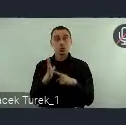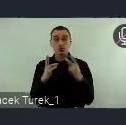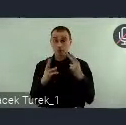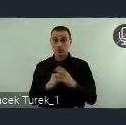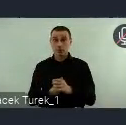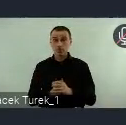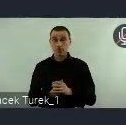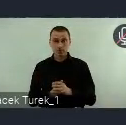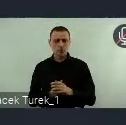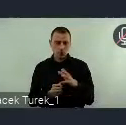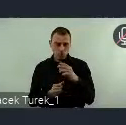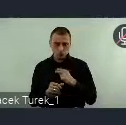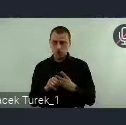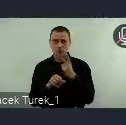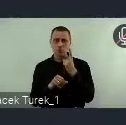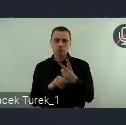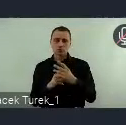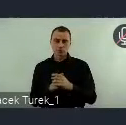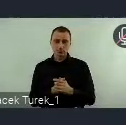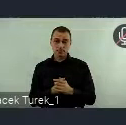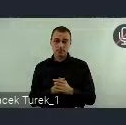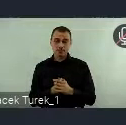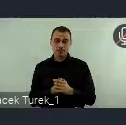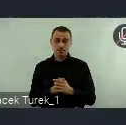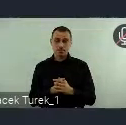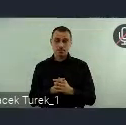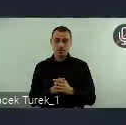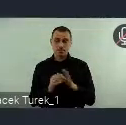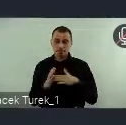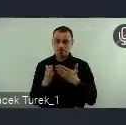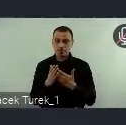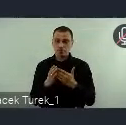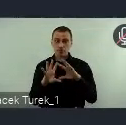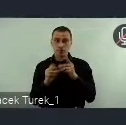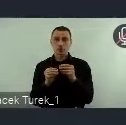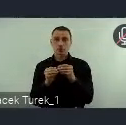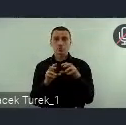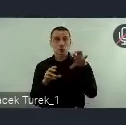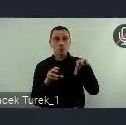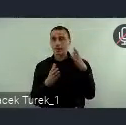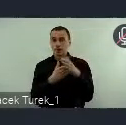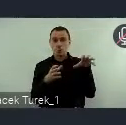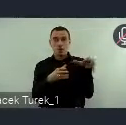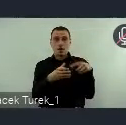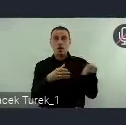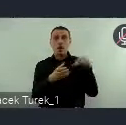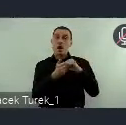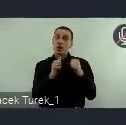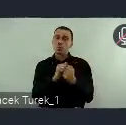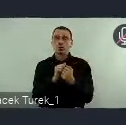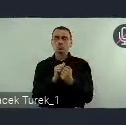tutaj być może jest zamknięta grupa odbiorców być może grupa będzie powstała dopiero